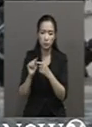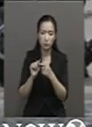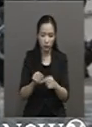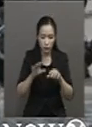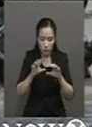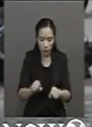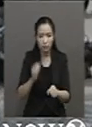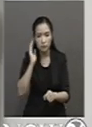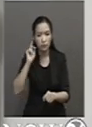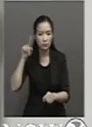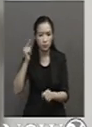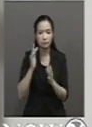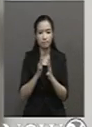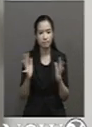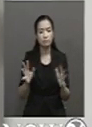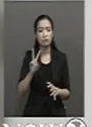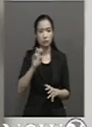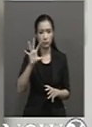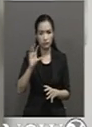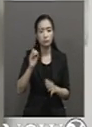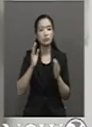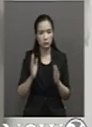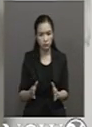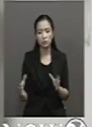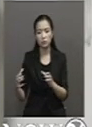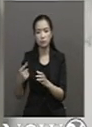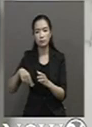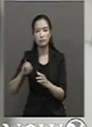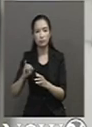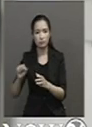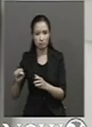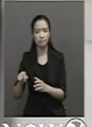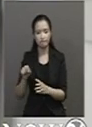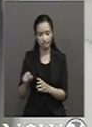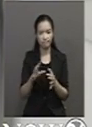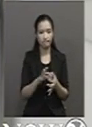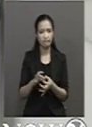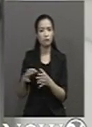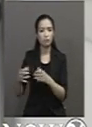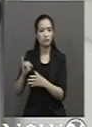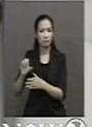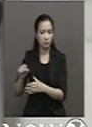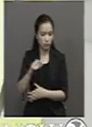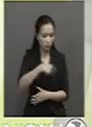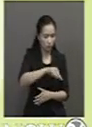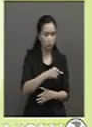งชายและหญิงรวมแล้วมากกว่า250คนและดำเนินคดีในข้อหามีส่วนเชื่อมโยงถึงกลุ่ม IS